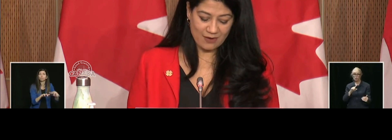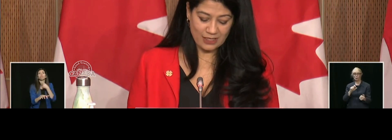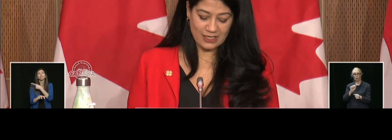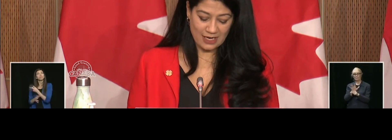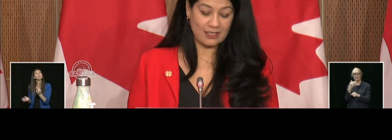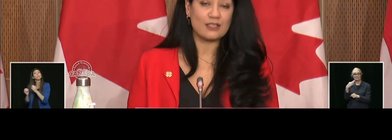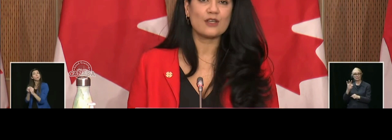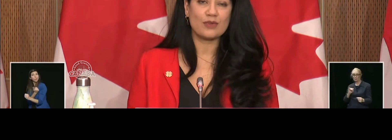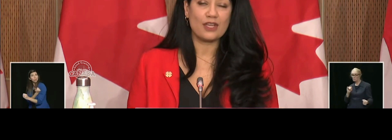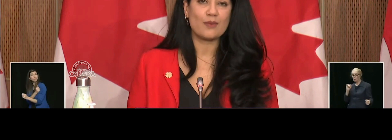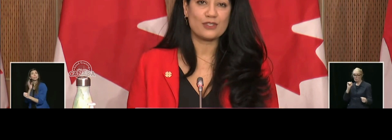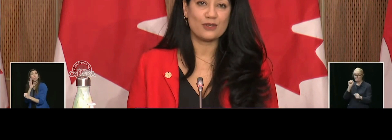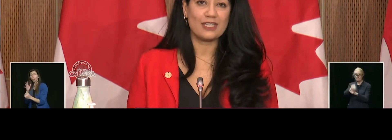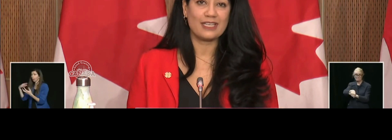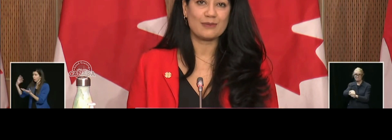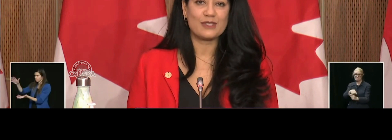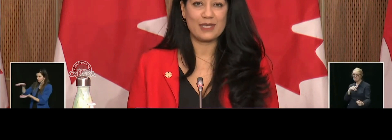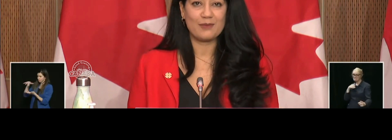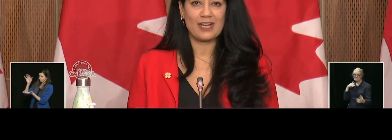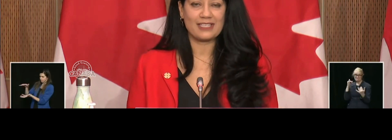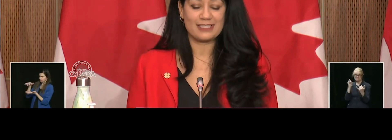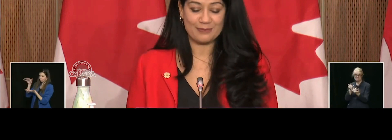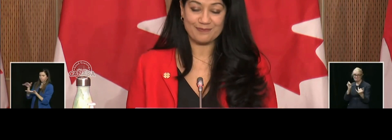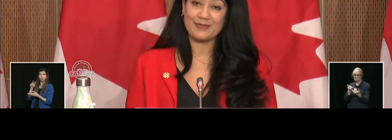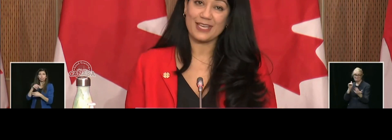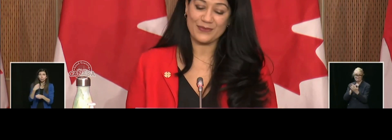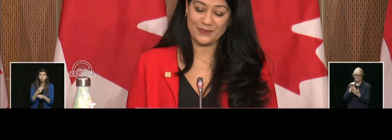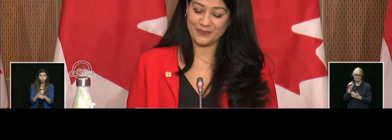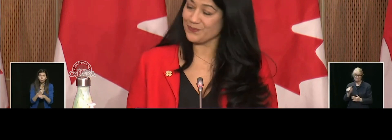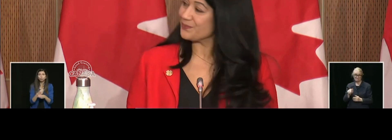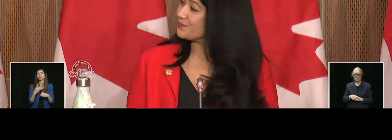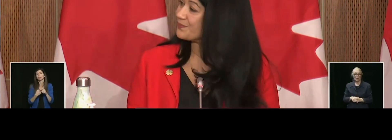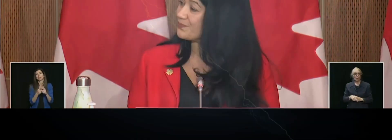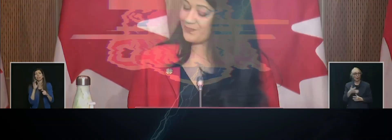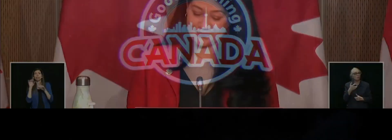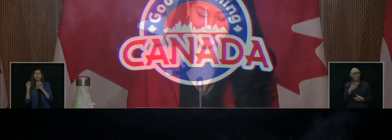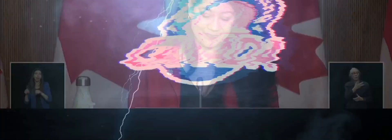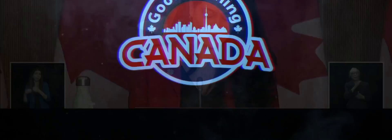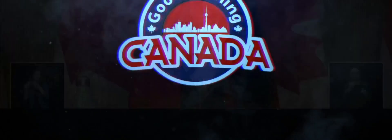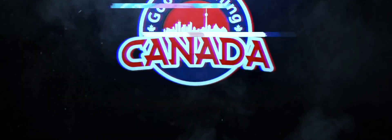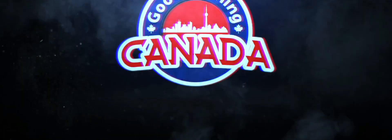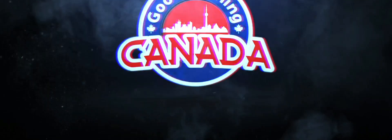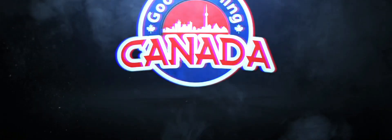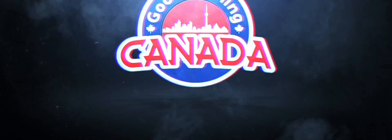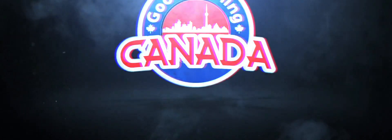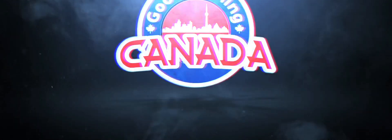providing every Canadian with the opportunity to be immunized. Thank you.